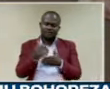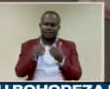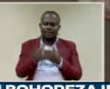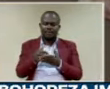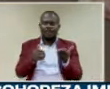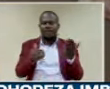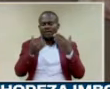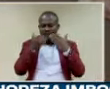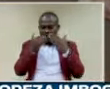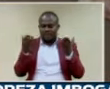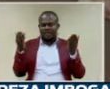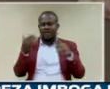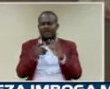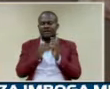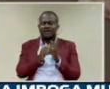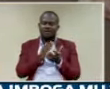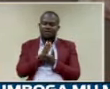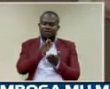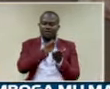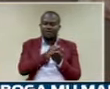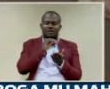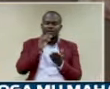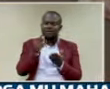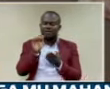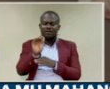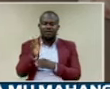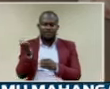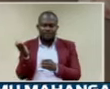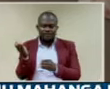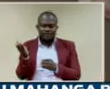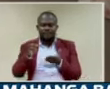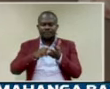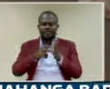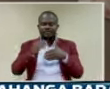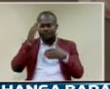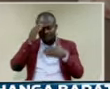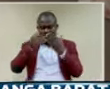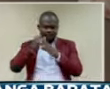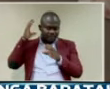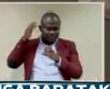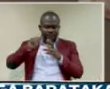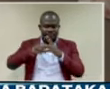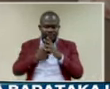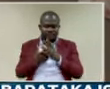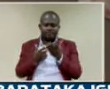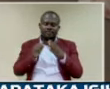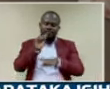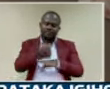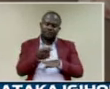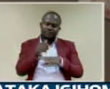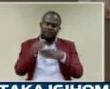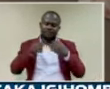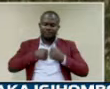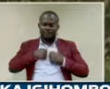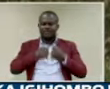ibiraro byambaye ubusa kandi no kuri konti ntacyo wababazaho. N'umushinga twamenya makuru ko wari watangiye ugiyeho amafaranga